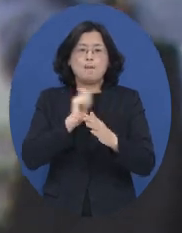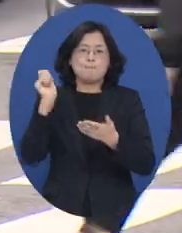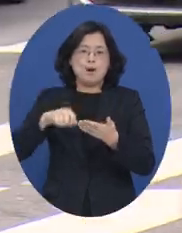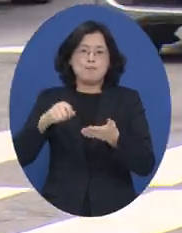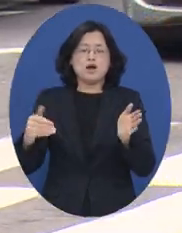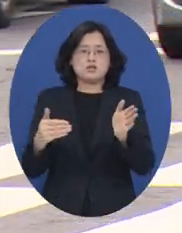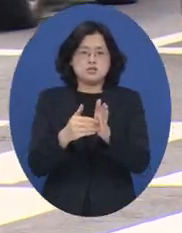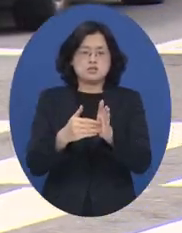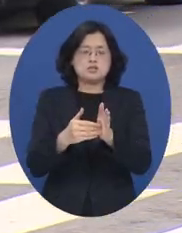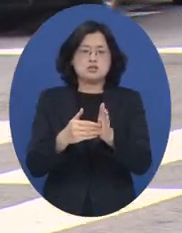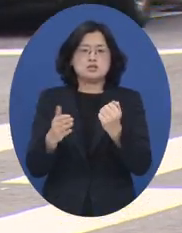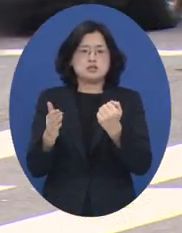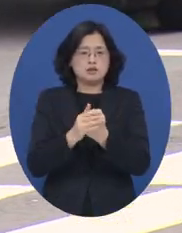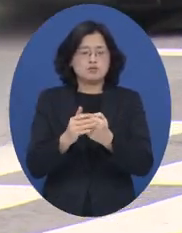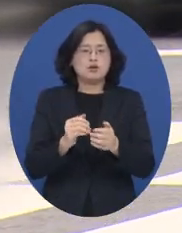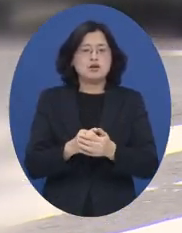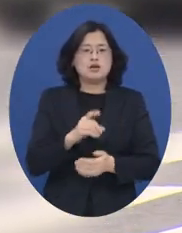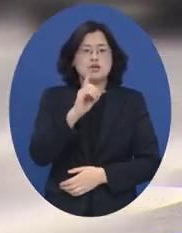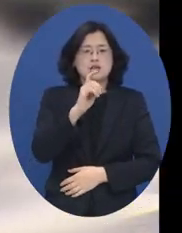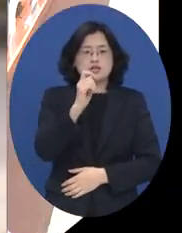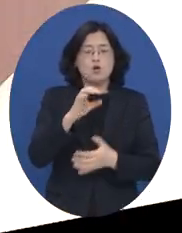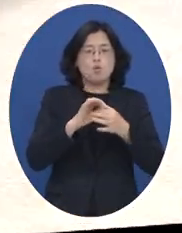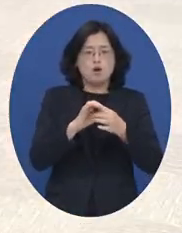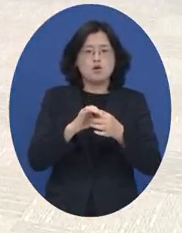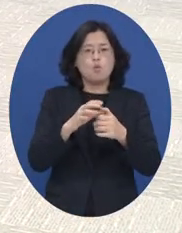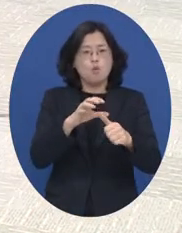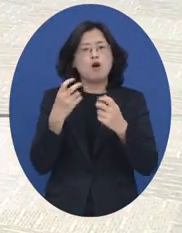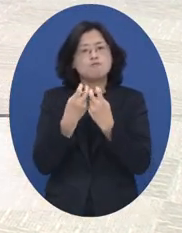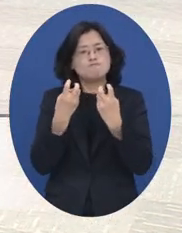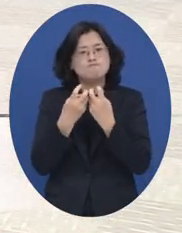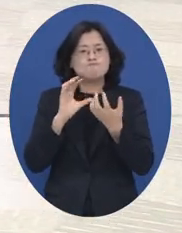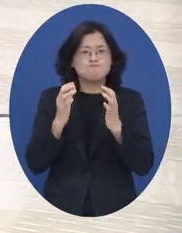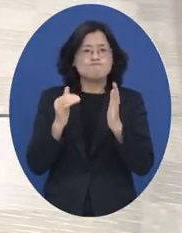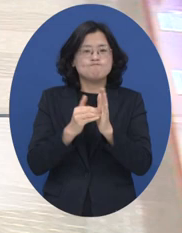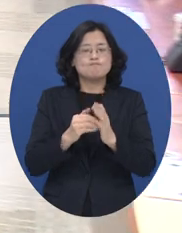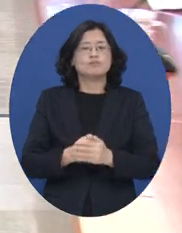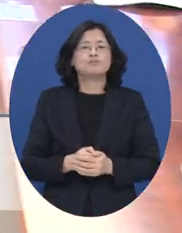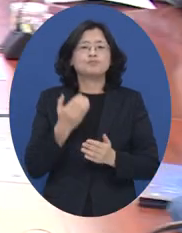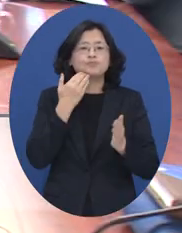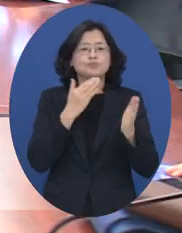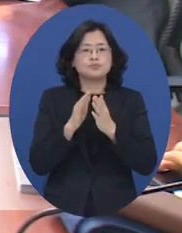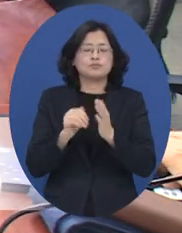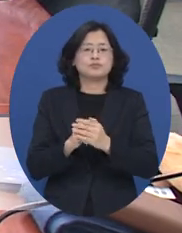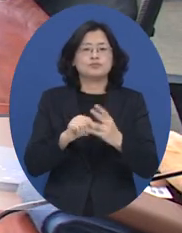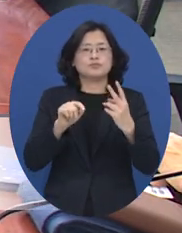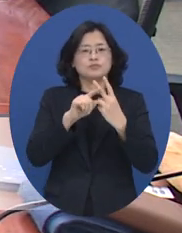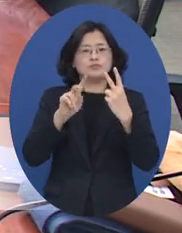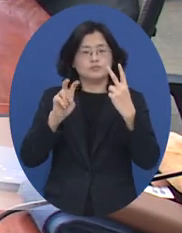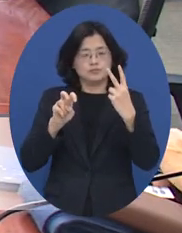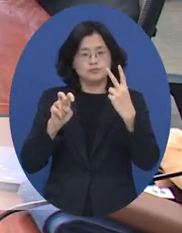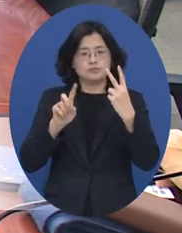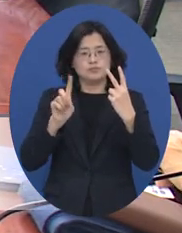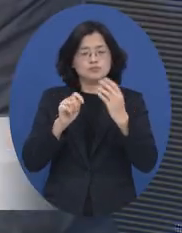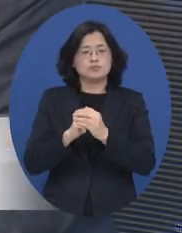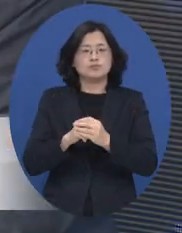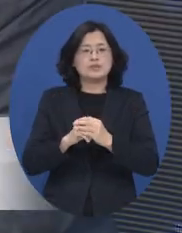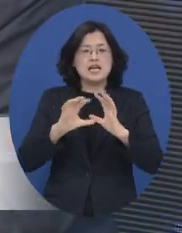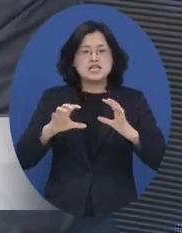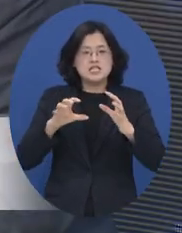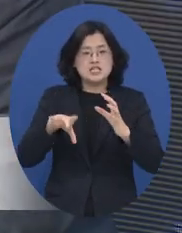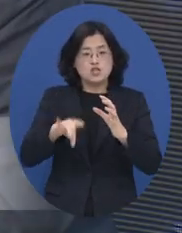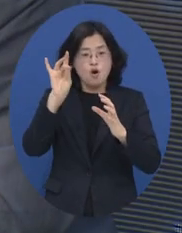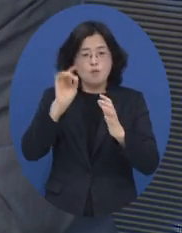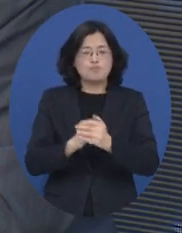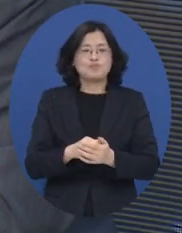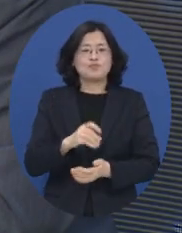데이터 활용에 대한 논의가 활발히 이루어지고 있습니다. 이런 가운데 경기도가 지난 20일 세계 최초로 데이터